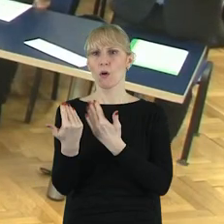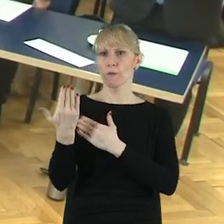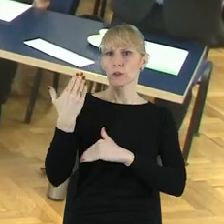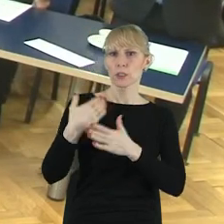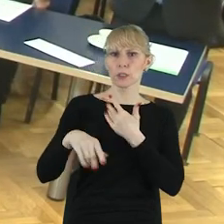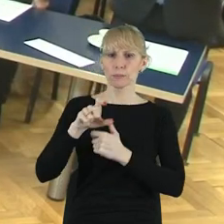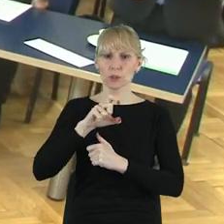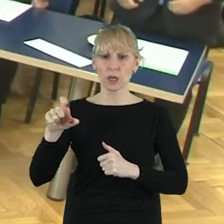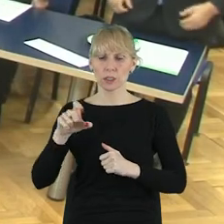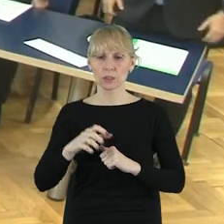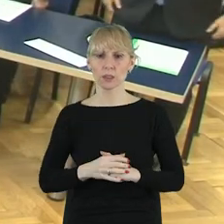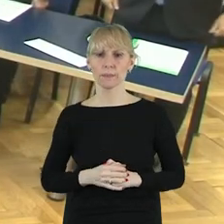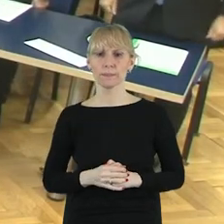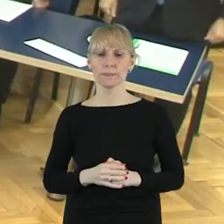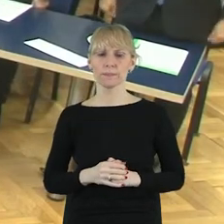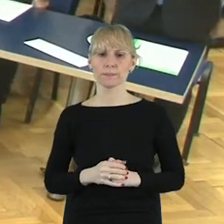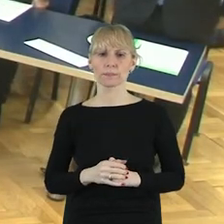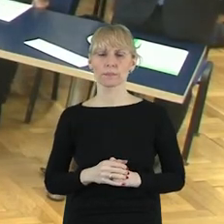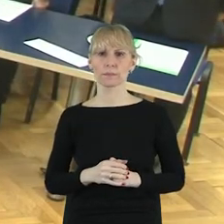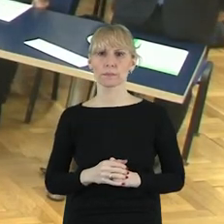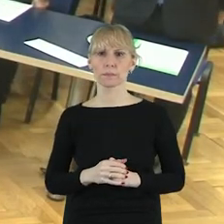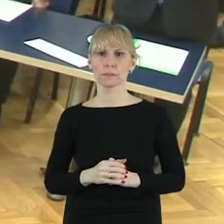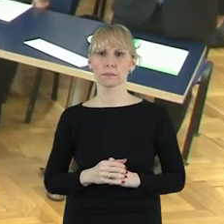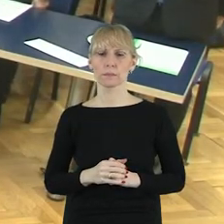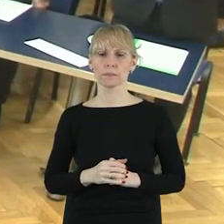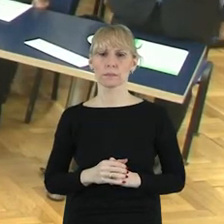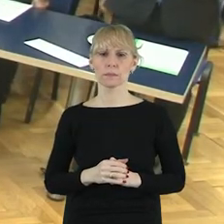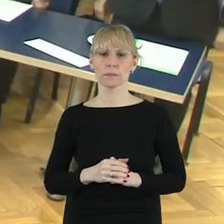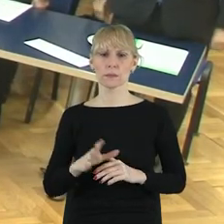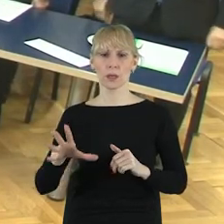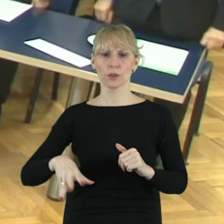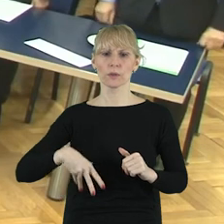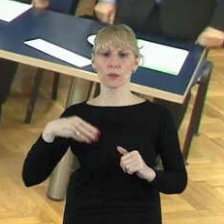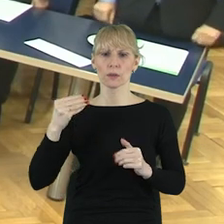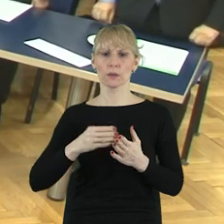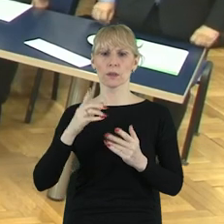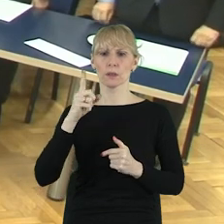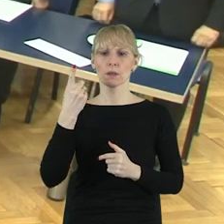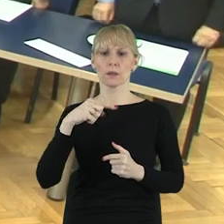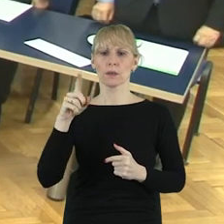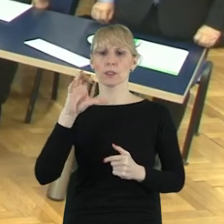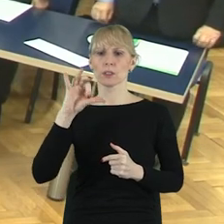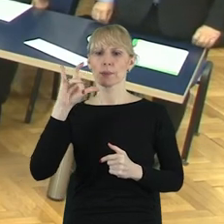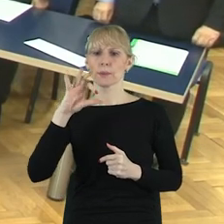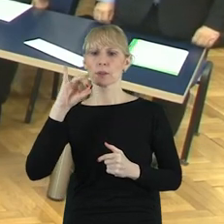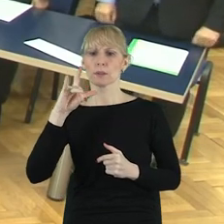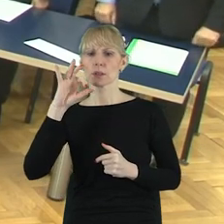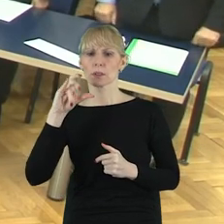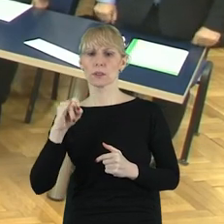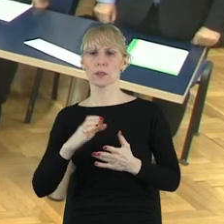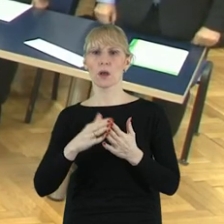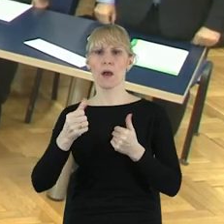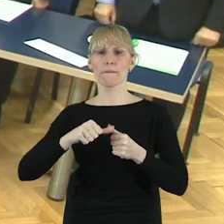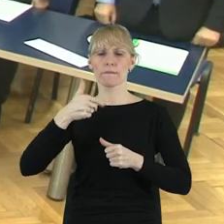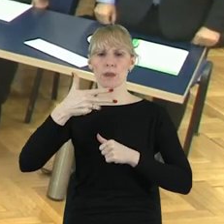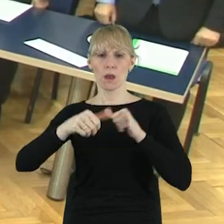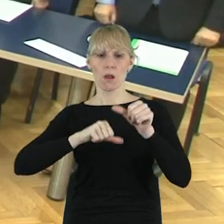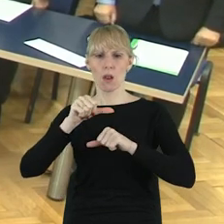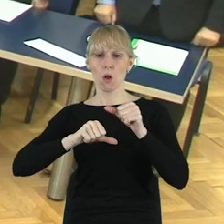Świętej pamięci Andrzeja Dzierbickiego, który był wieloletnim pracownikiem Urzędu Marszałkowskiego Województwa Łódzkiego w latach